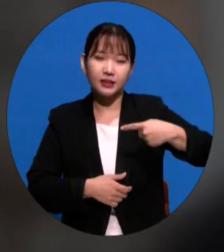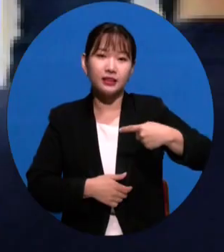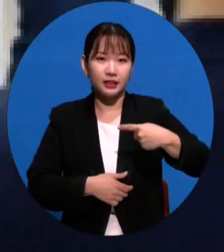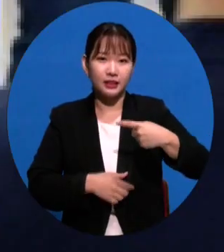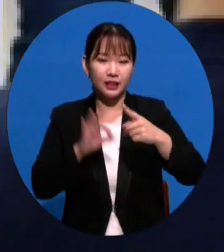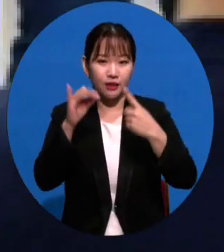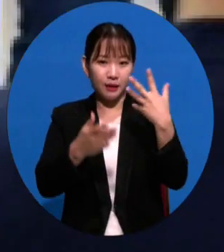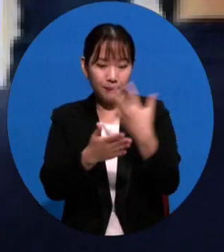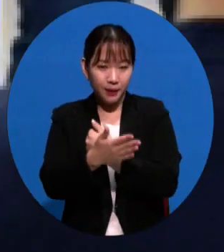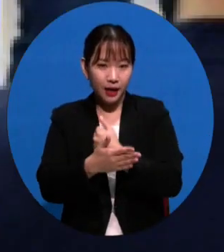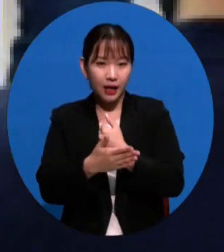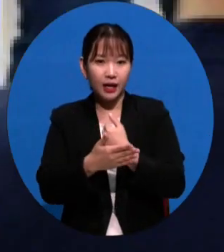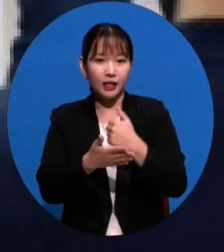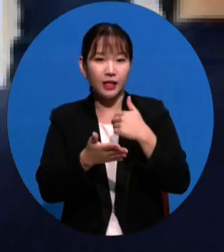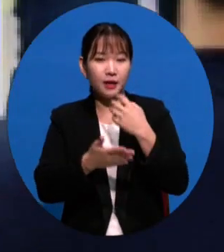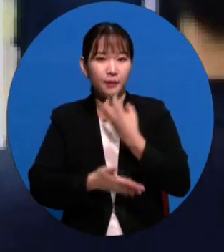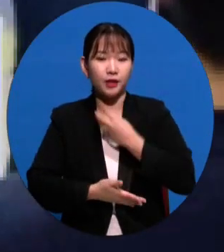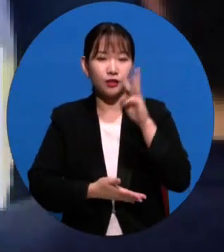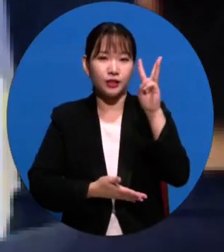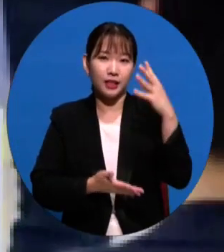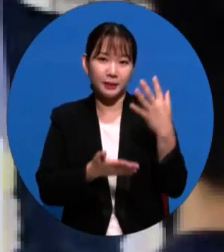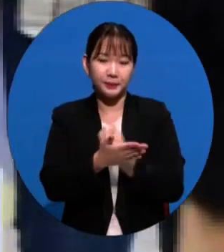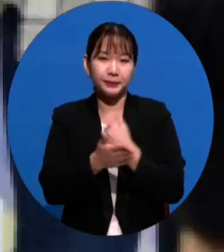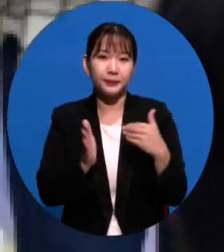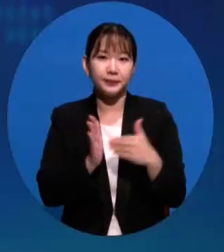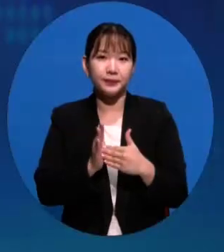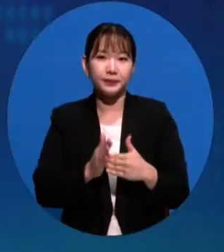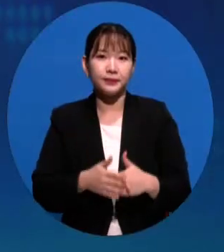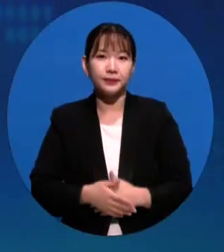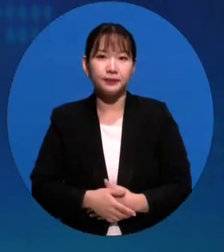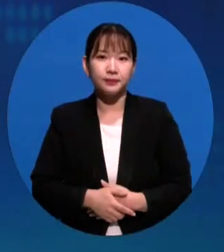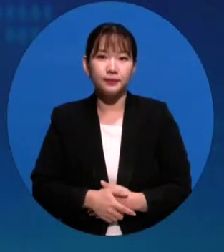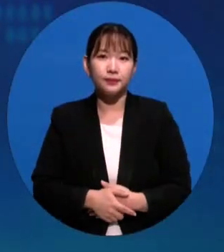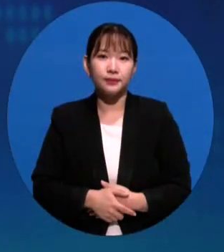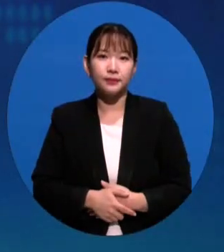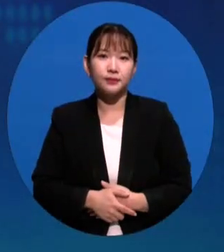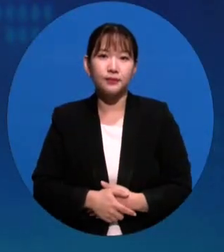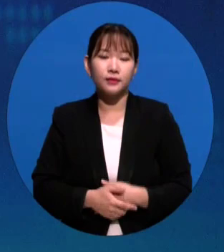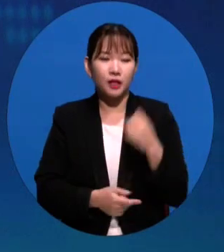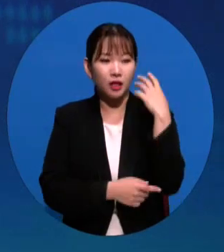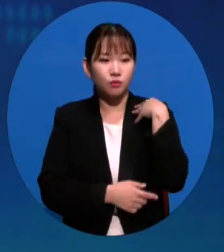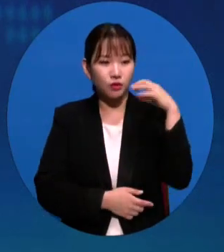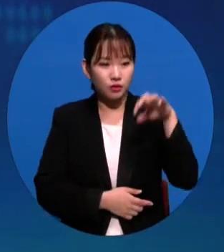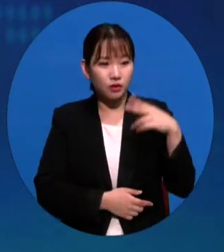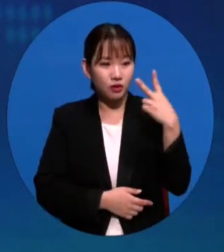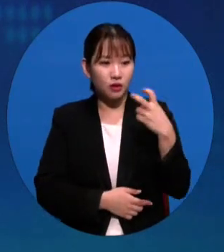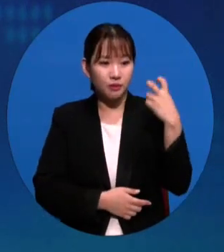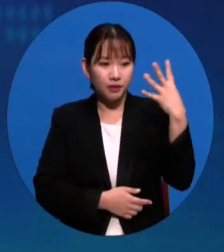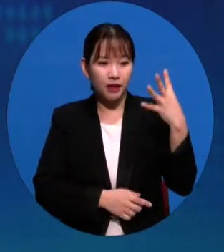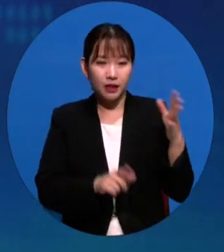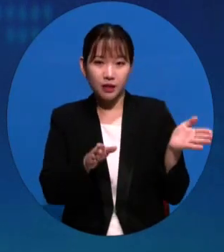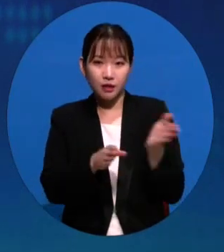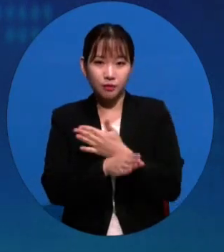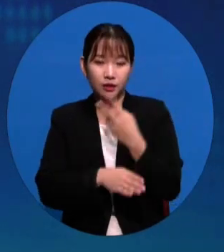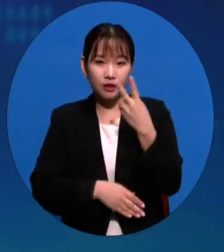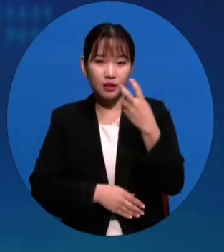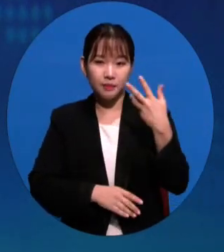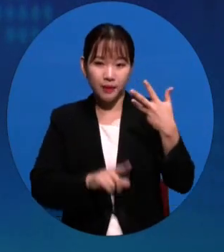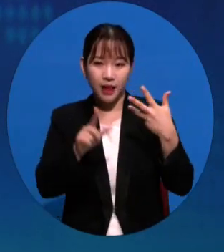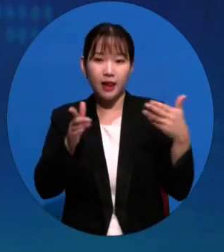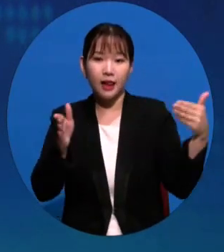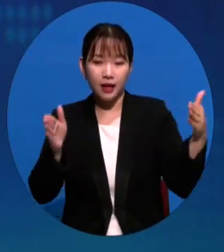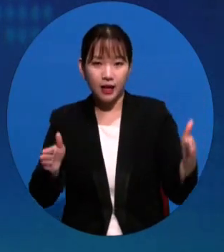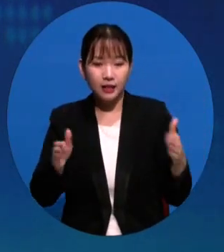1위를 하며 대회 3관왕을 차지했습니다. 무안군은 2024년에서